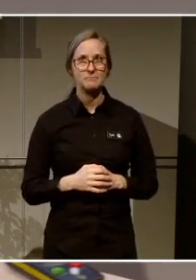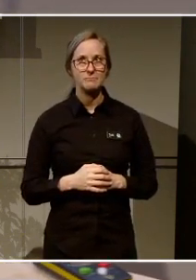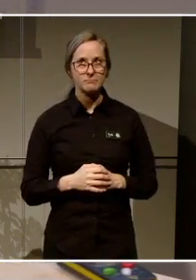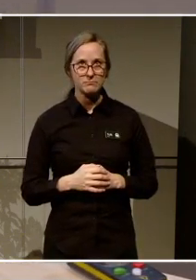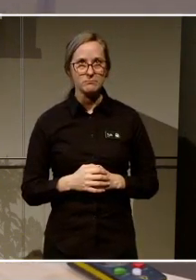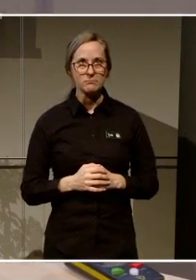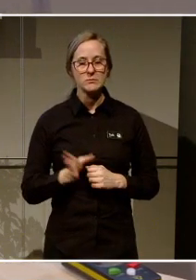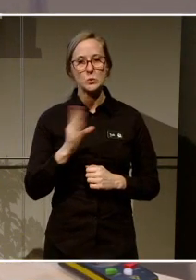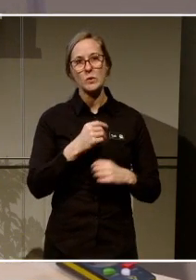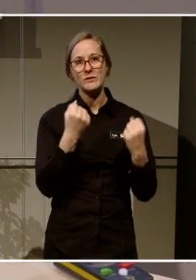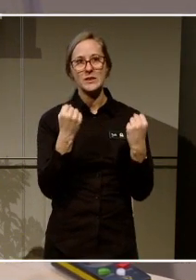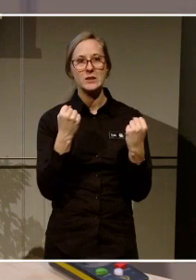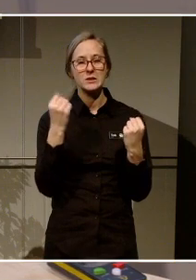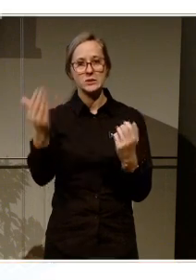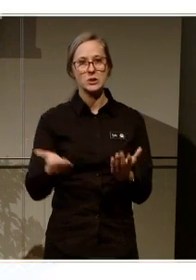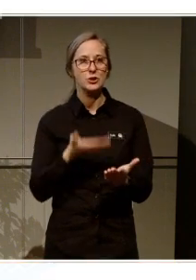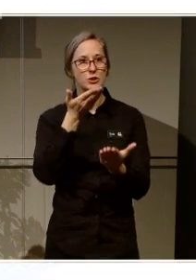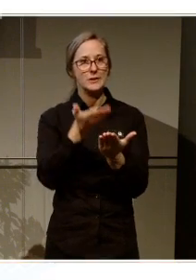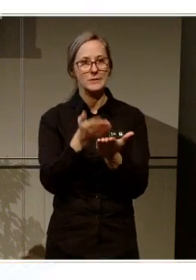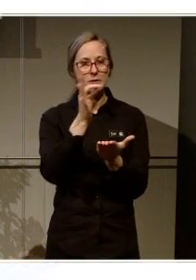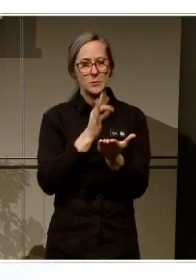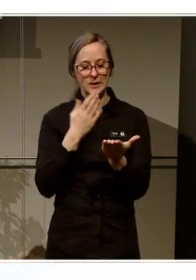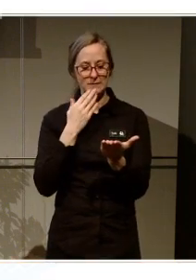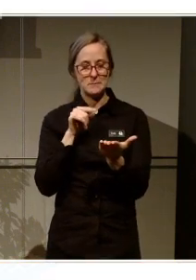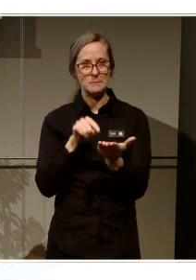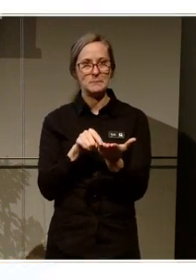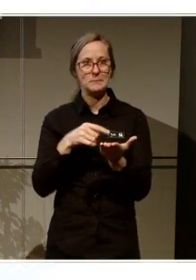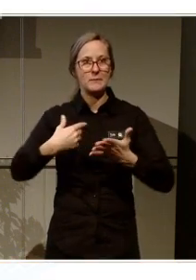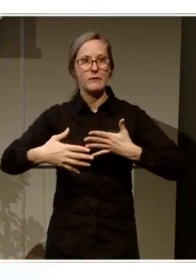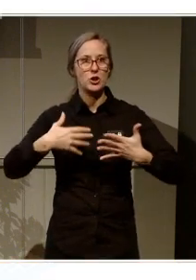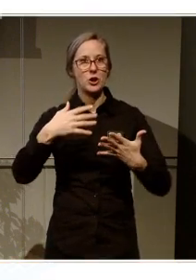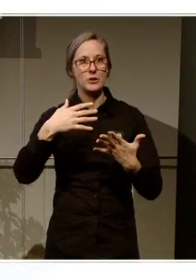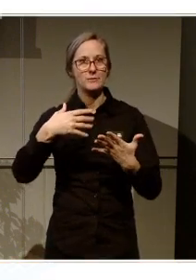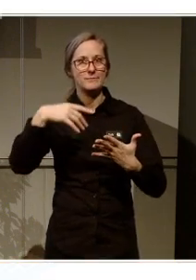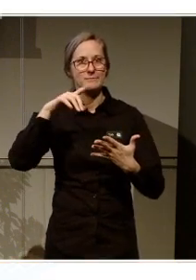För då är det viktigt att lyfta frågan, vem är det vi gör det här för?